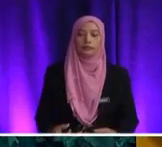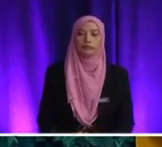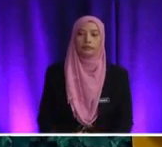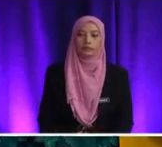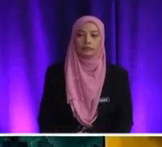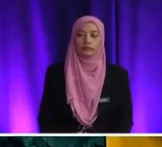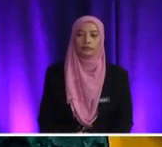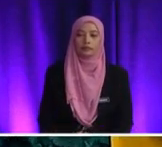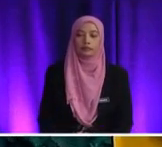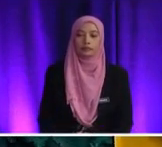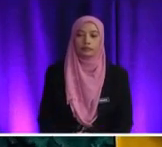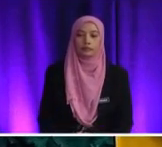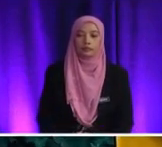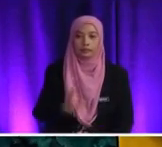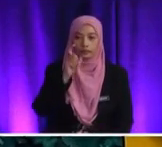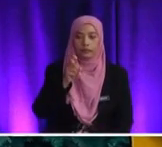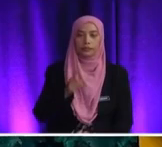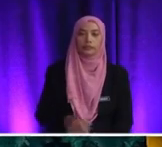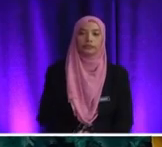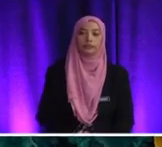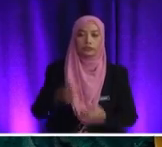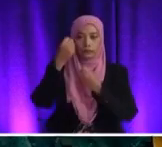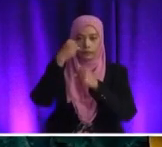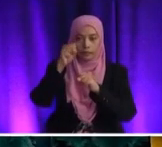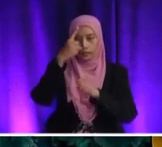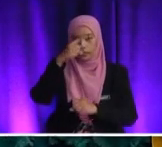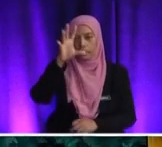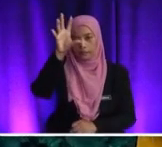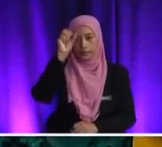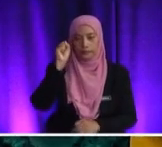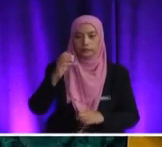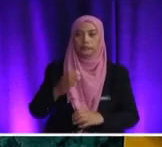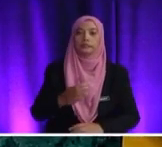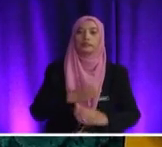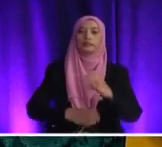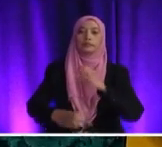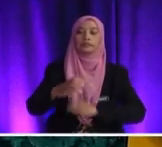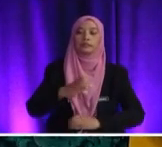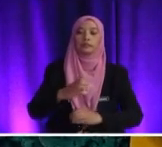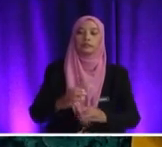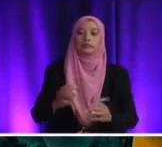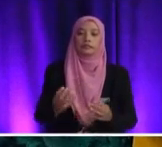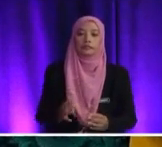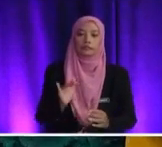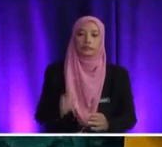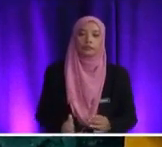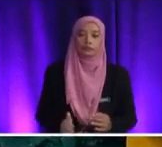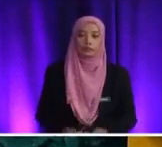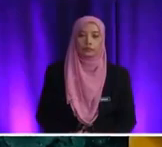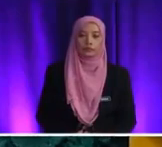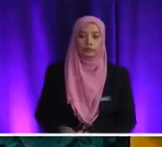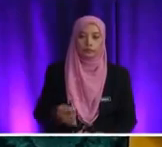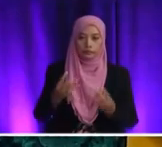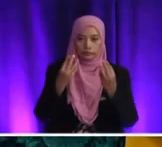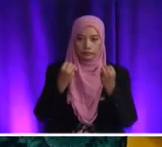oleh batu amethyst ia bersedia untuk capai cita-cita yang diidam perlu lengkap kan diri